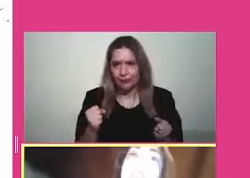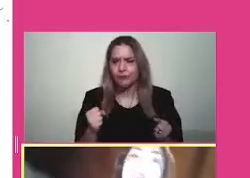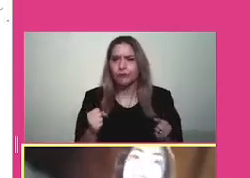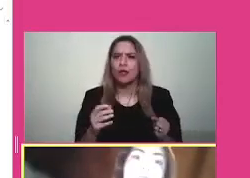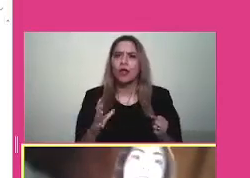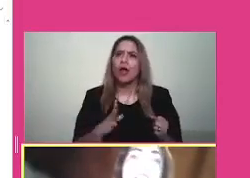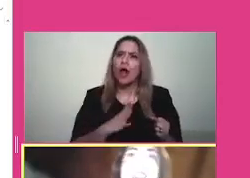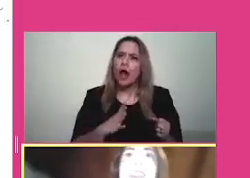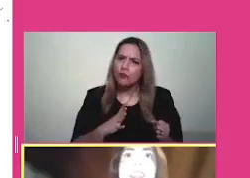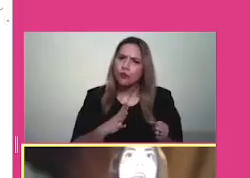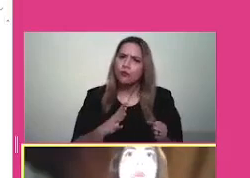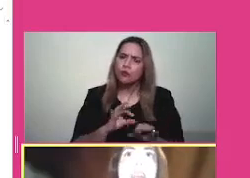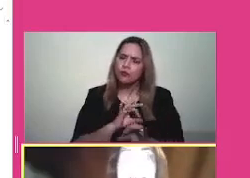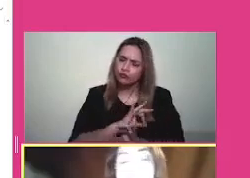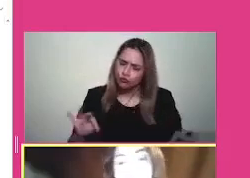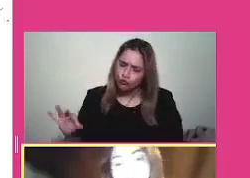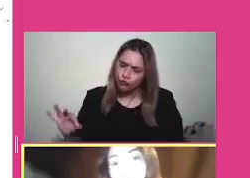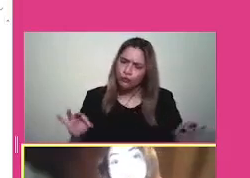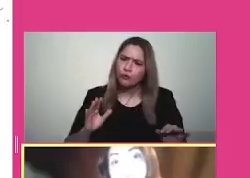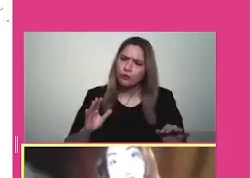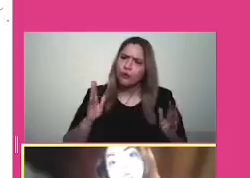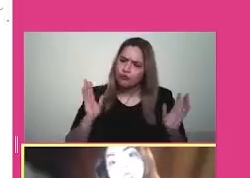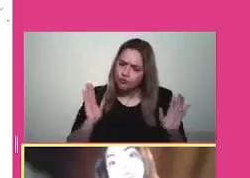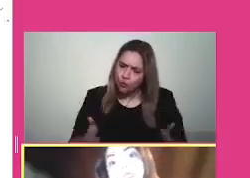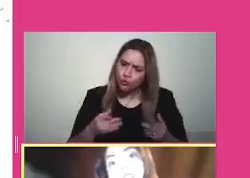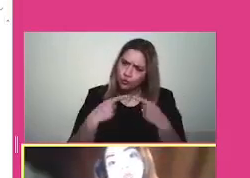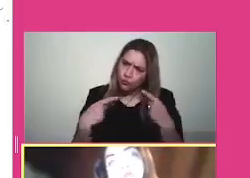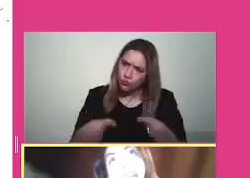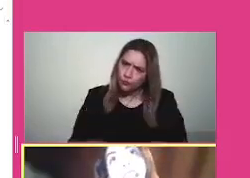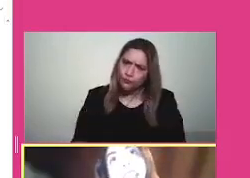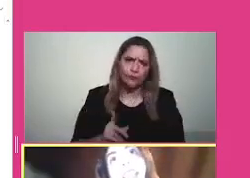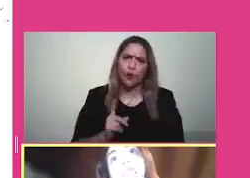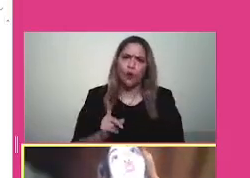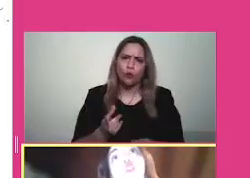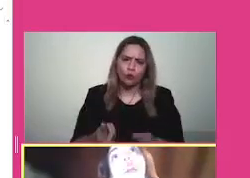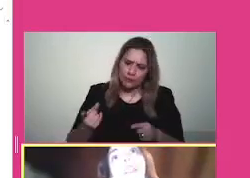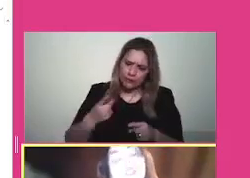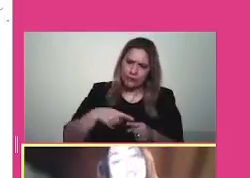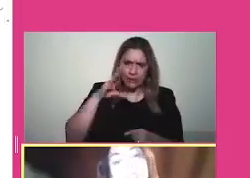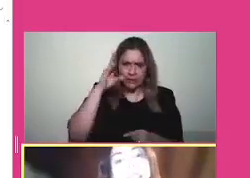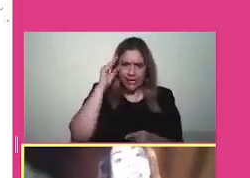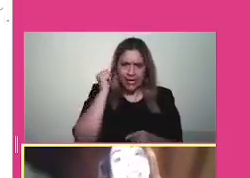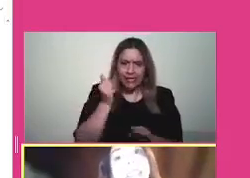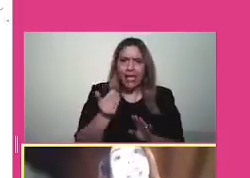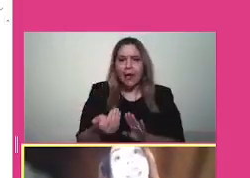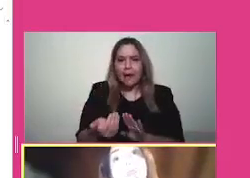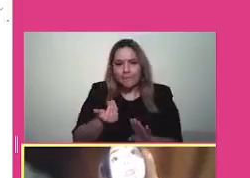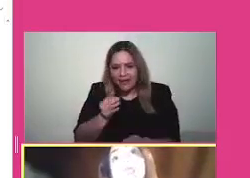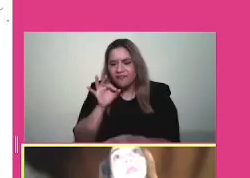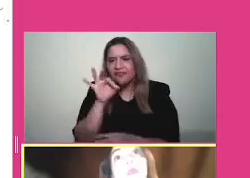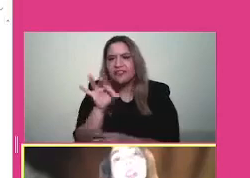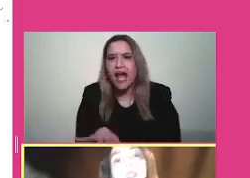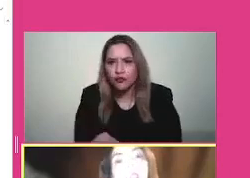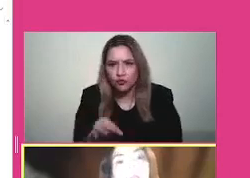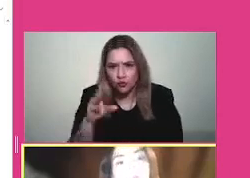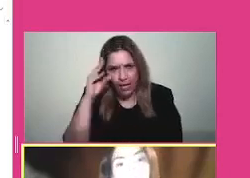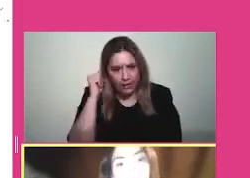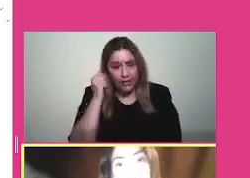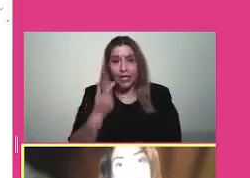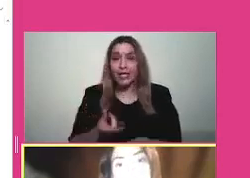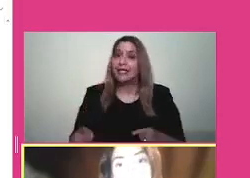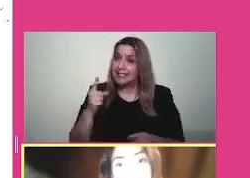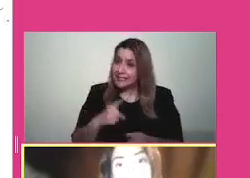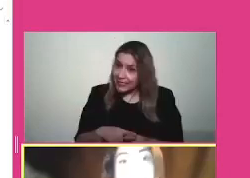πολύ λειτουργικοί και δεν είναι απαραίτητο ότι θα εμφανίσουν άνοια, είναι ένα προστάδιο της άνοιας, αλλά τα παίξαμε και με ανθρώπους που